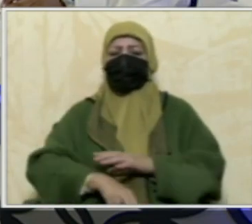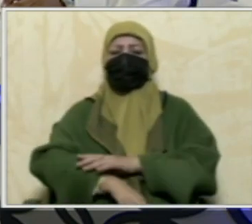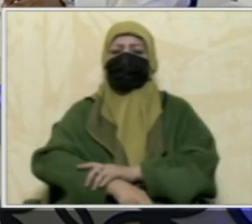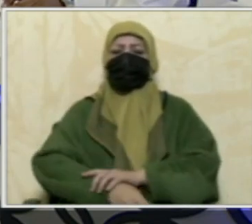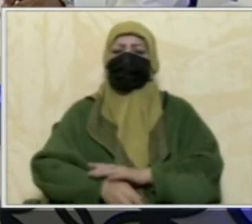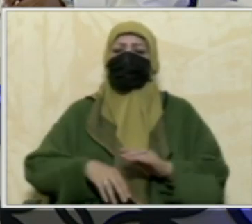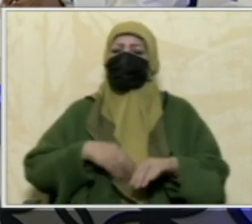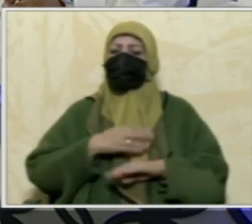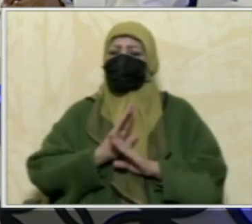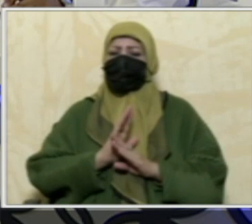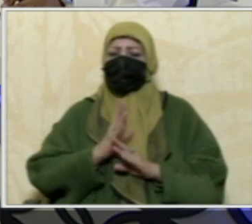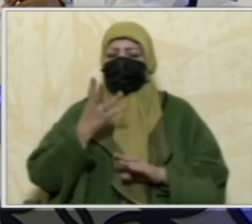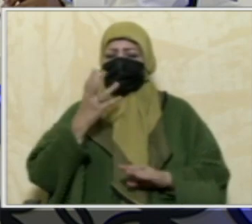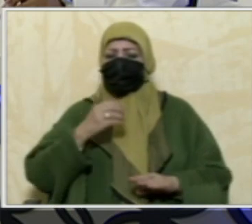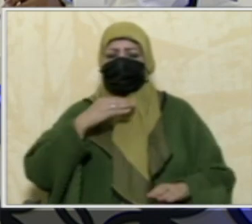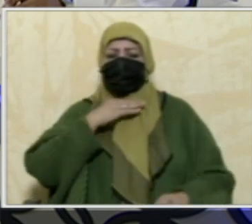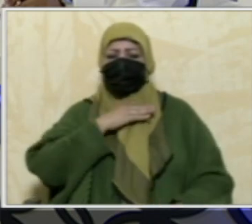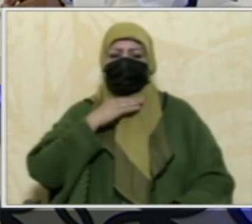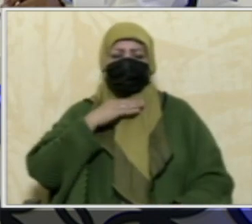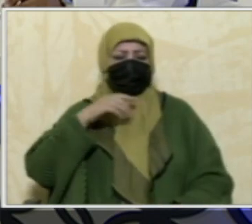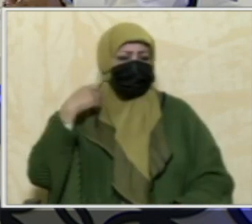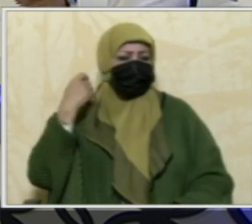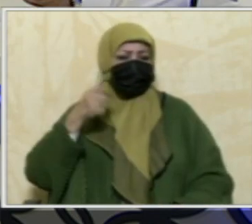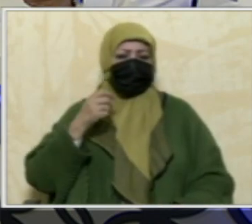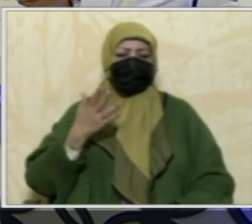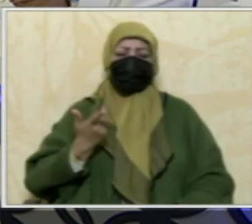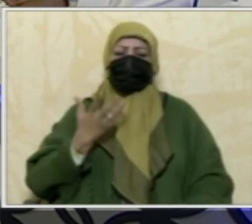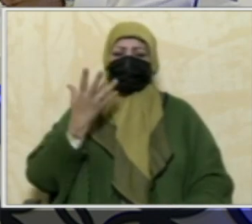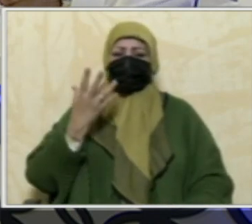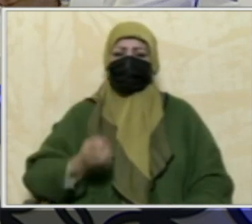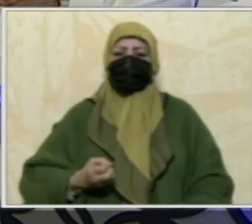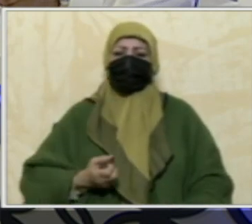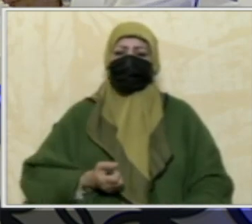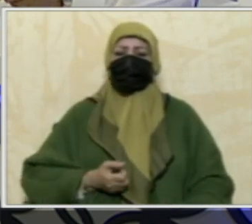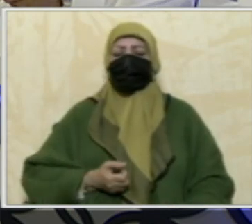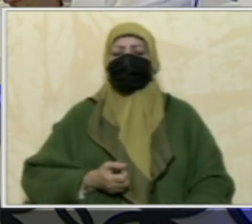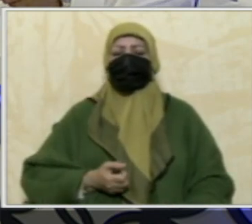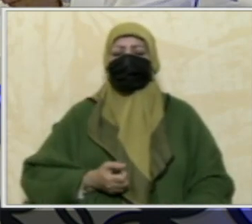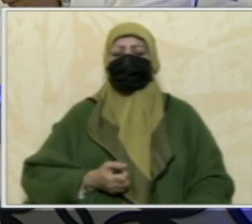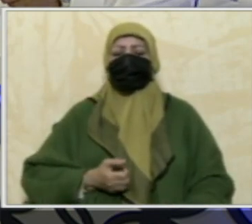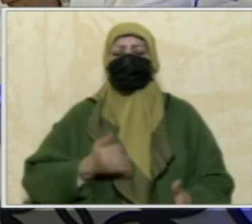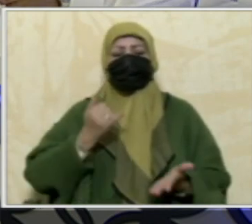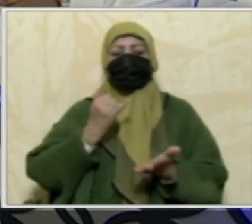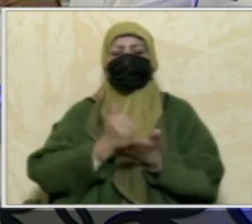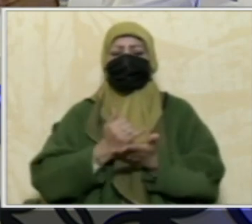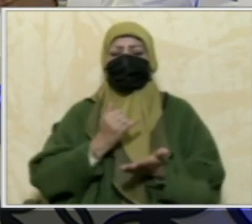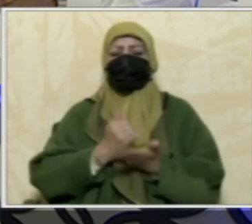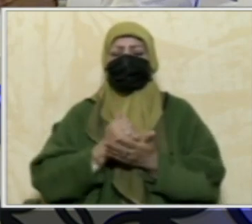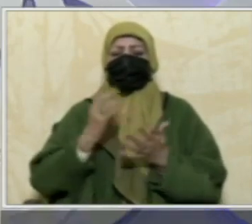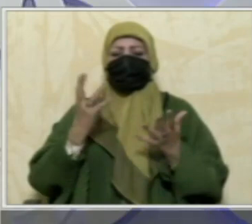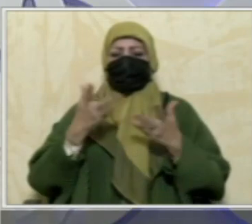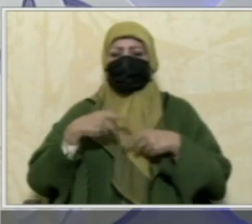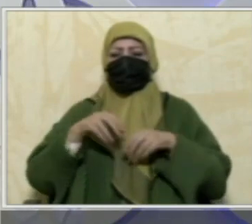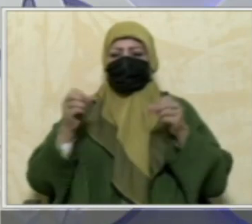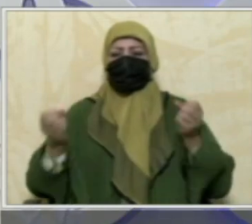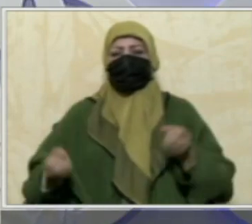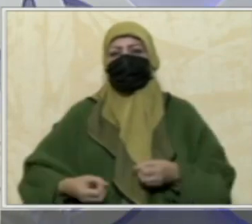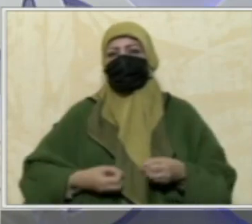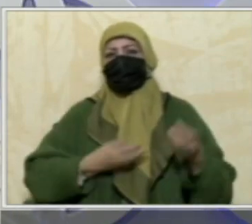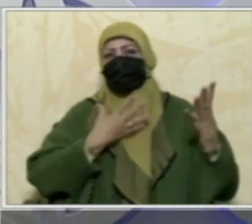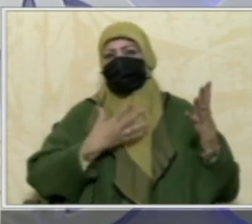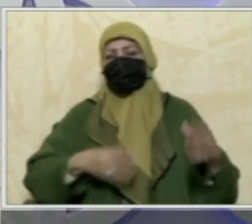مالك جميعا ان شاء الله بارك الله فيك شكرا يا ادريس